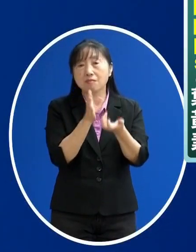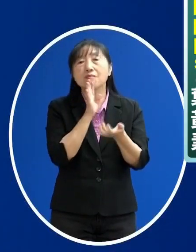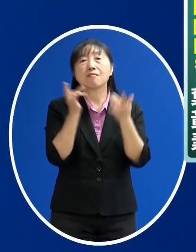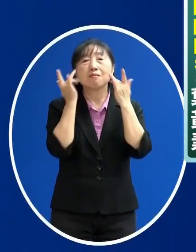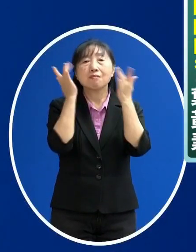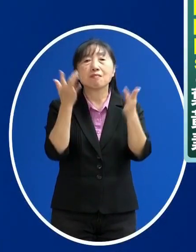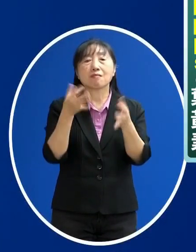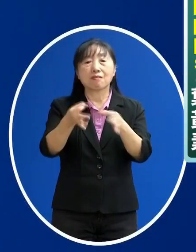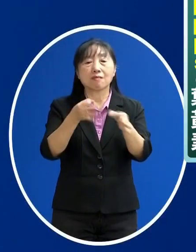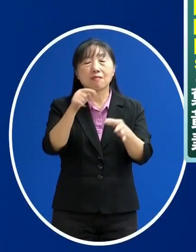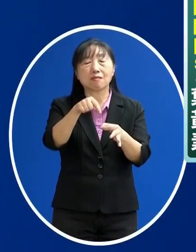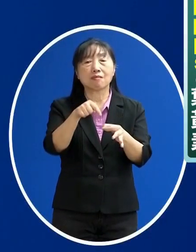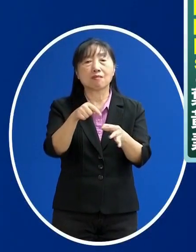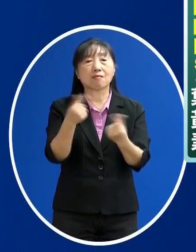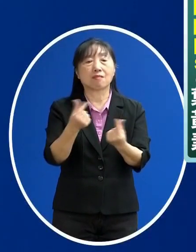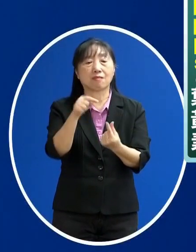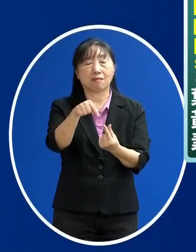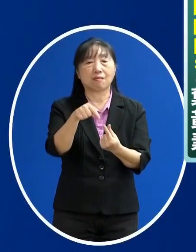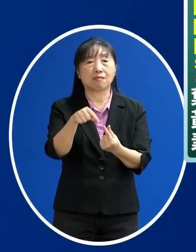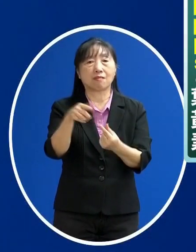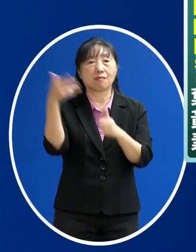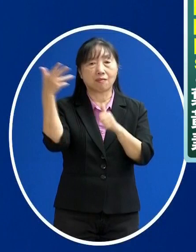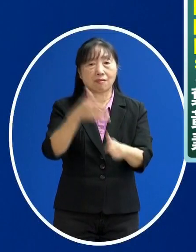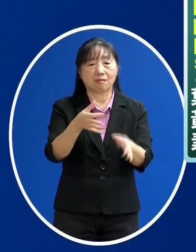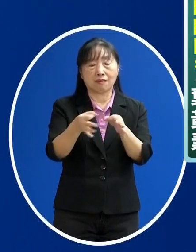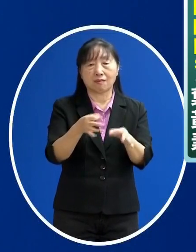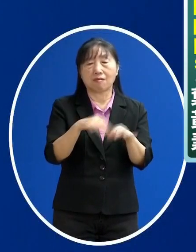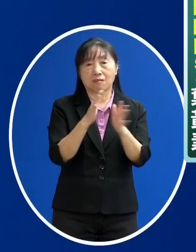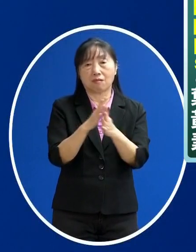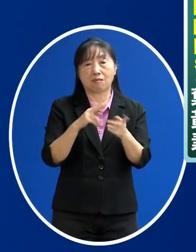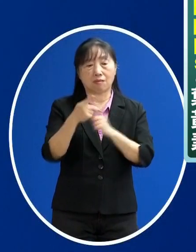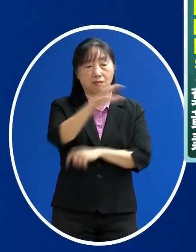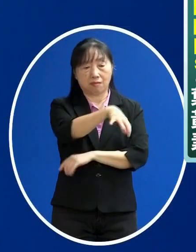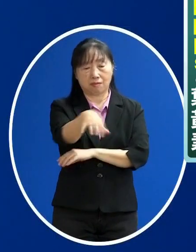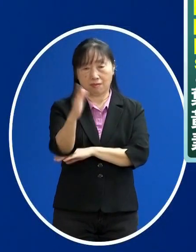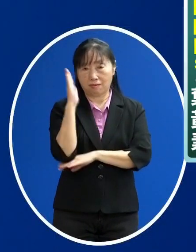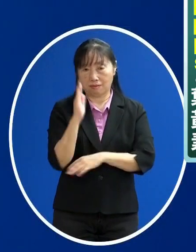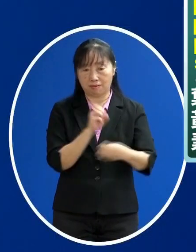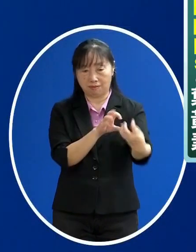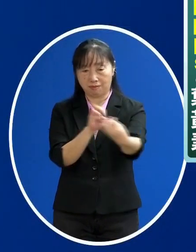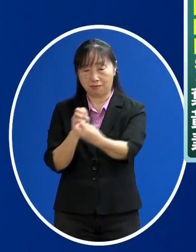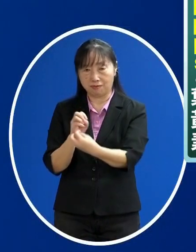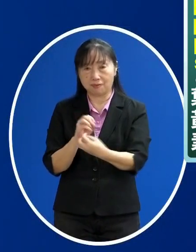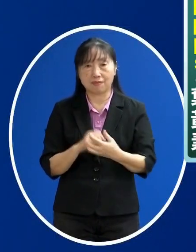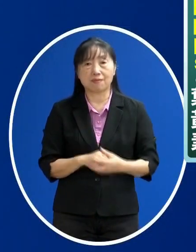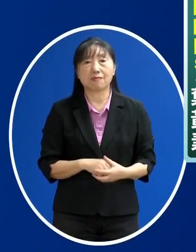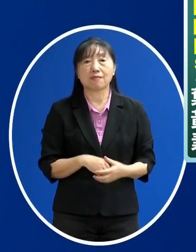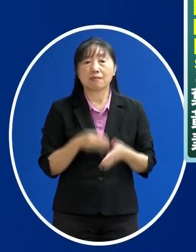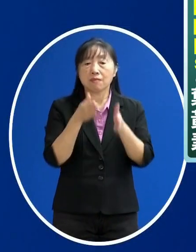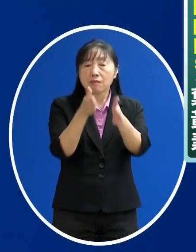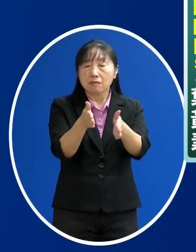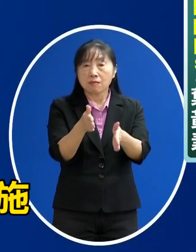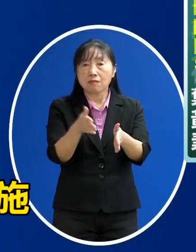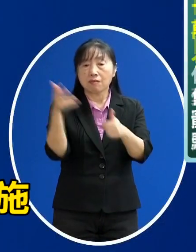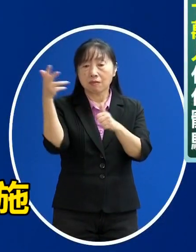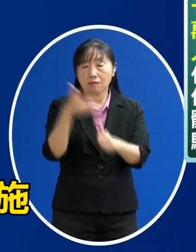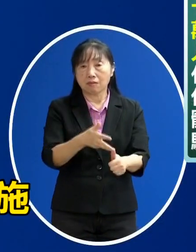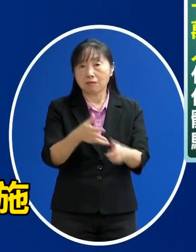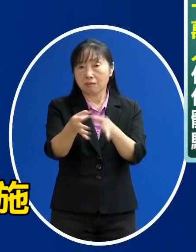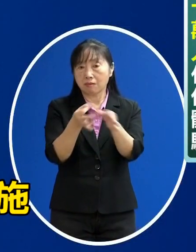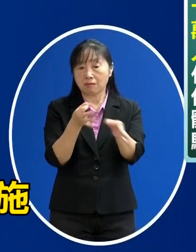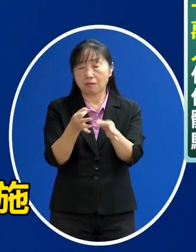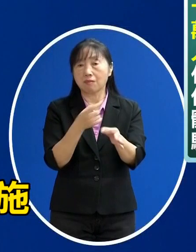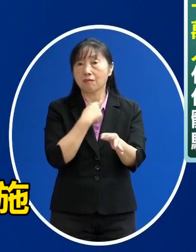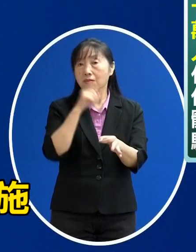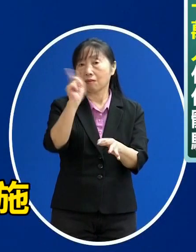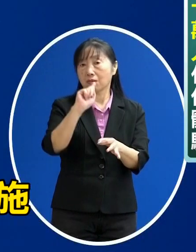也跟各地方政府这边持续的沟通检讨，那也拟定了针对我们的传统市集如何来加